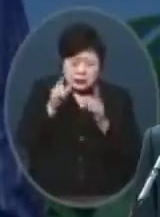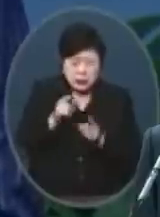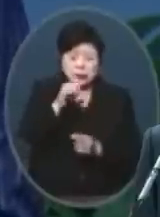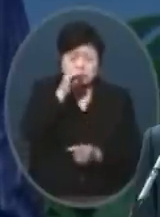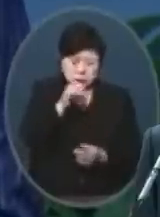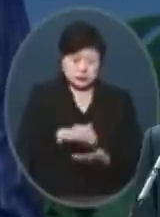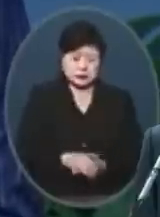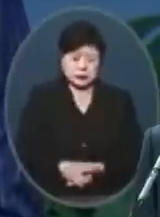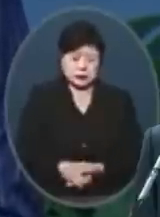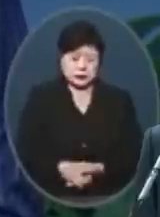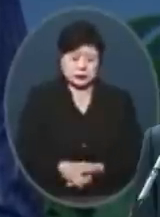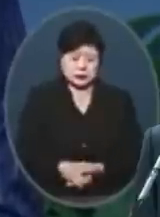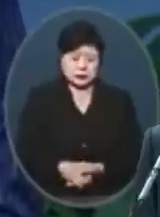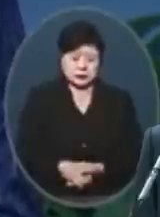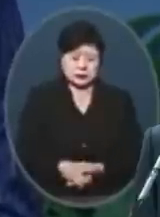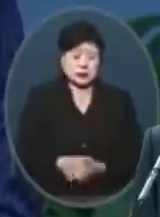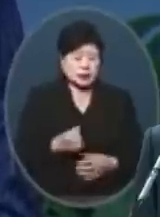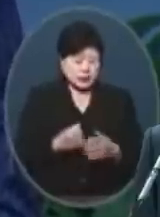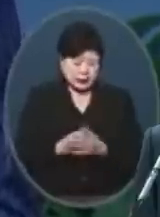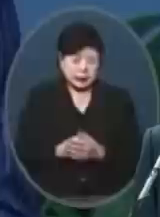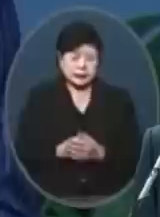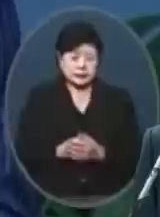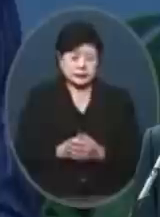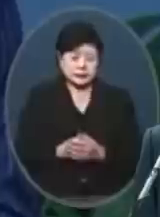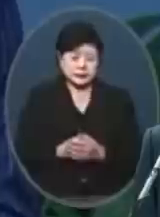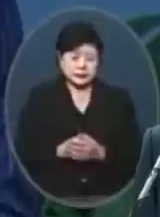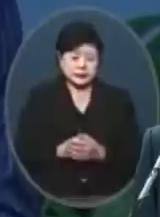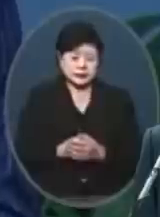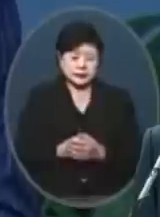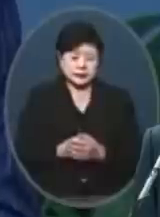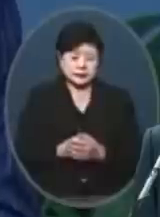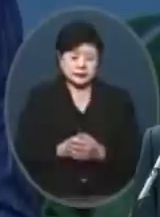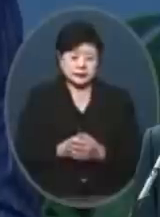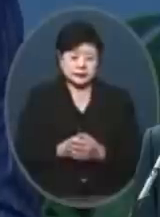살았습니다. 그러므로